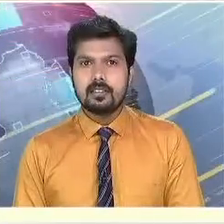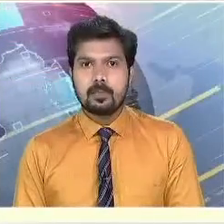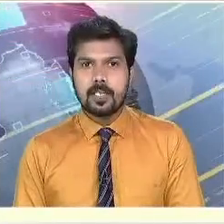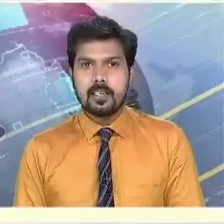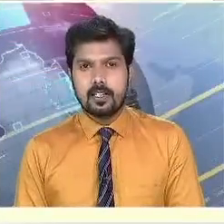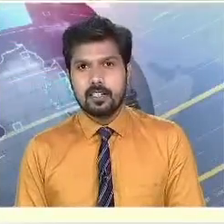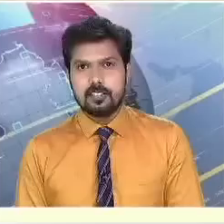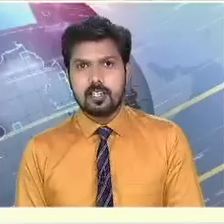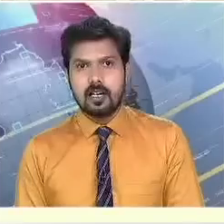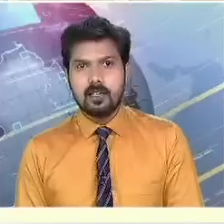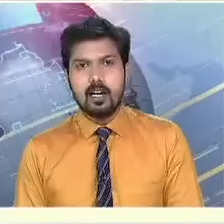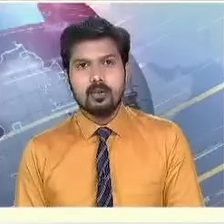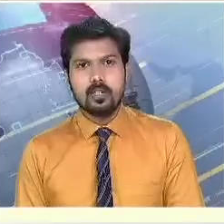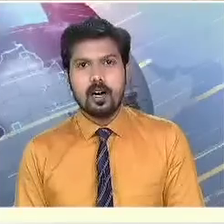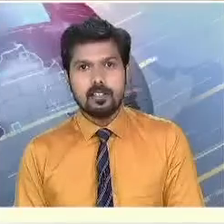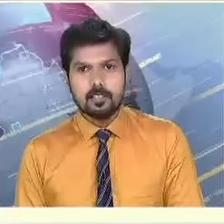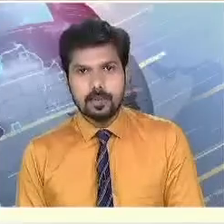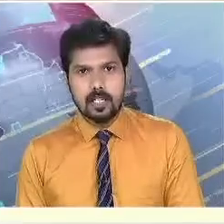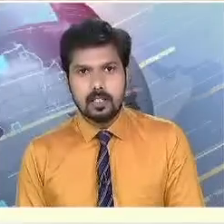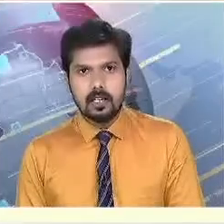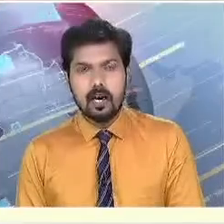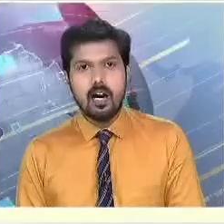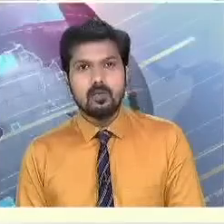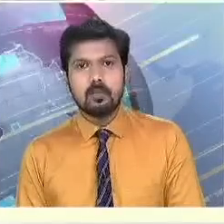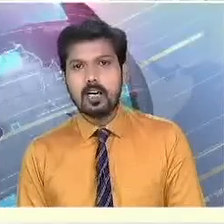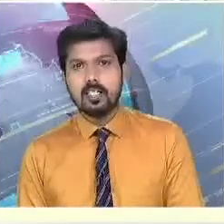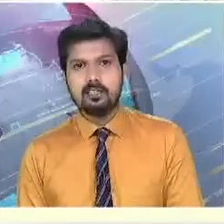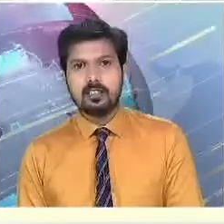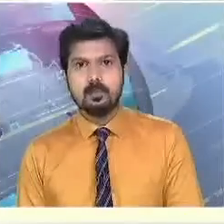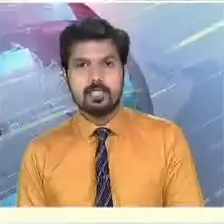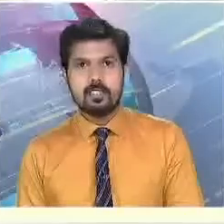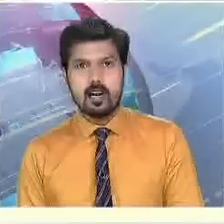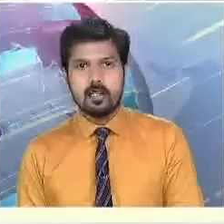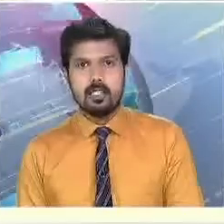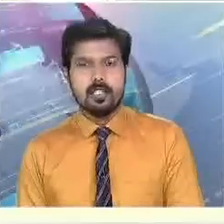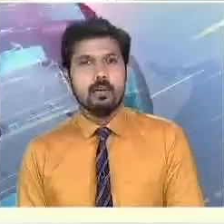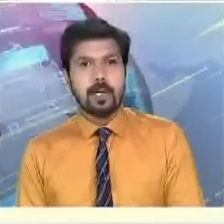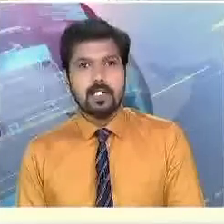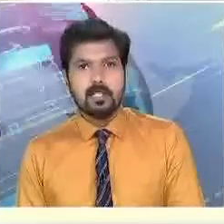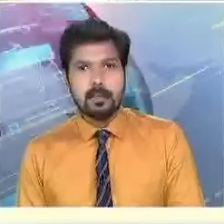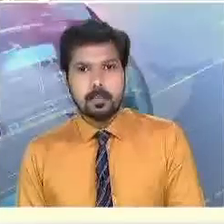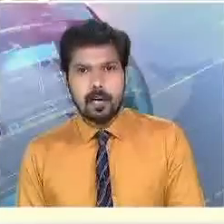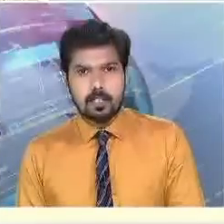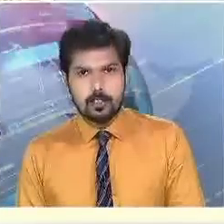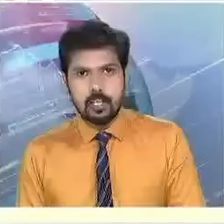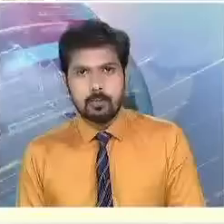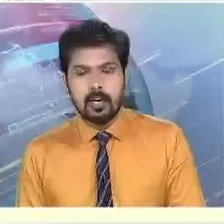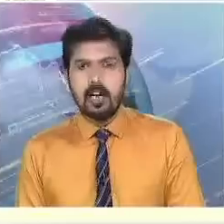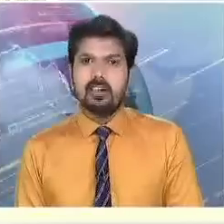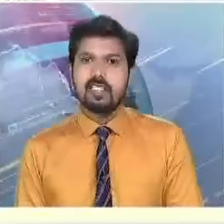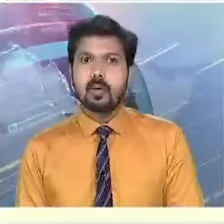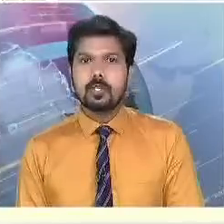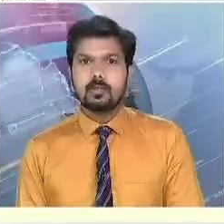டெல்லியில் இருந்து திரும்பிய நடிகர் ரஜினிகாந்த் ஆளுநர் ஆர்.என். ரவியை ஆளுநர் மாளிகையில் சந்தித்து பேசினார். இது மரியாதை நிமித்தமானது